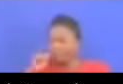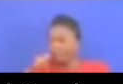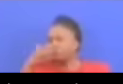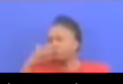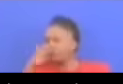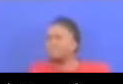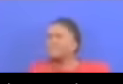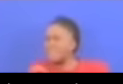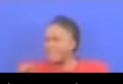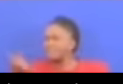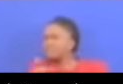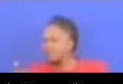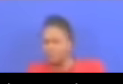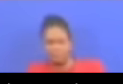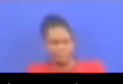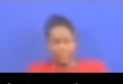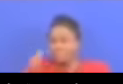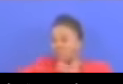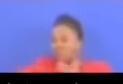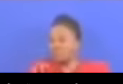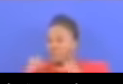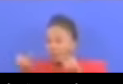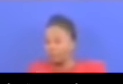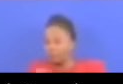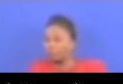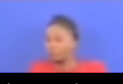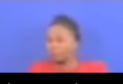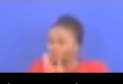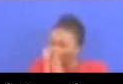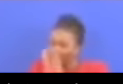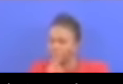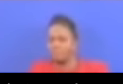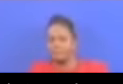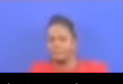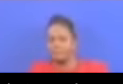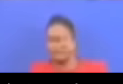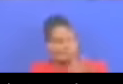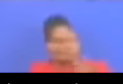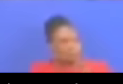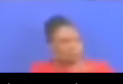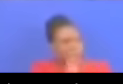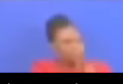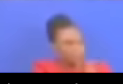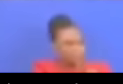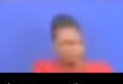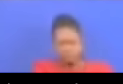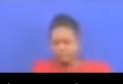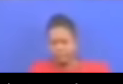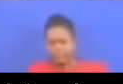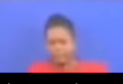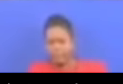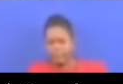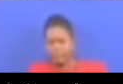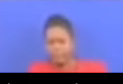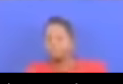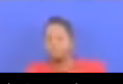huyu ni kiongozi hii ni taasisi inashughulika na imani za kiroho. Ina kampuni ya ulinzi inafundisha miezi